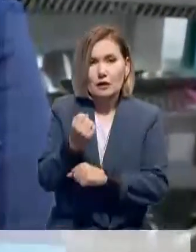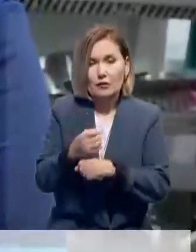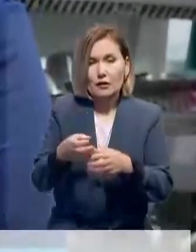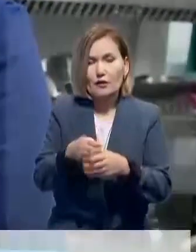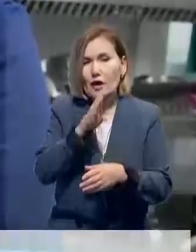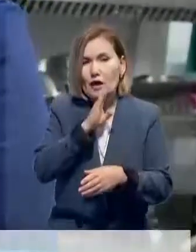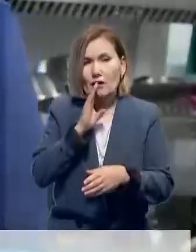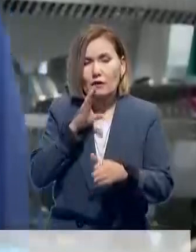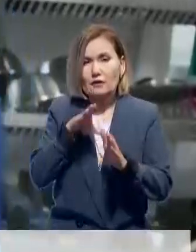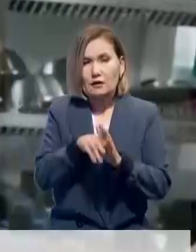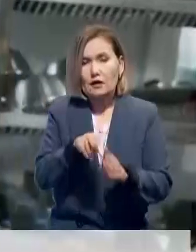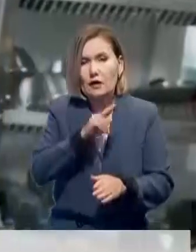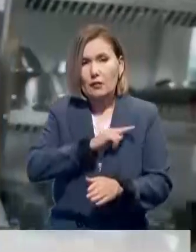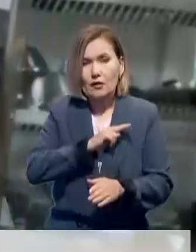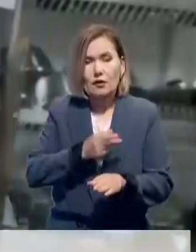Қыздарымыз бар